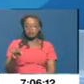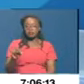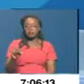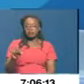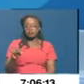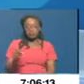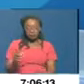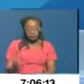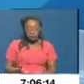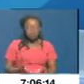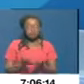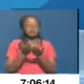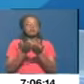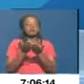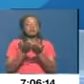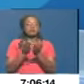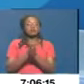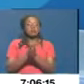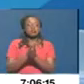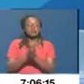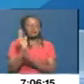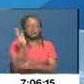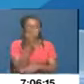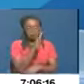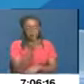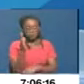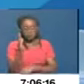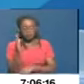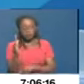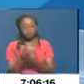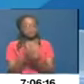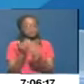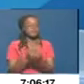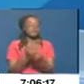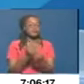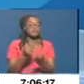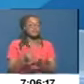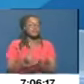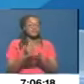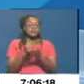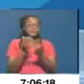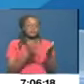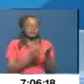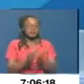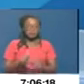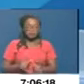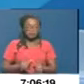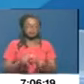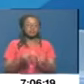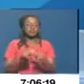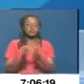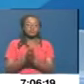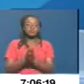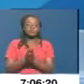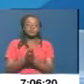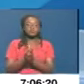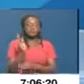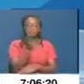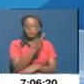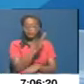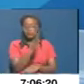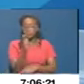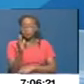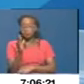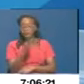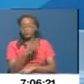kuboresha usimamizi wa sekta ya misitu. Huduma hiyo itasaidia katika mipango endelevu ya usimamizi wa sekta ya misitu na kupambana